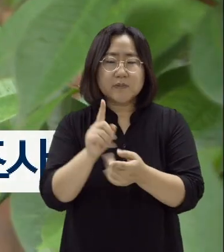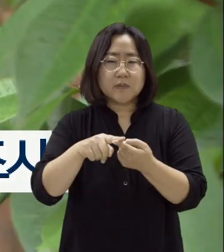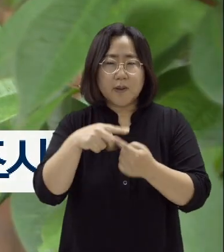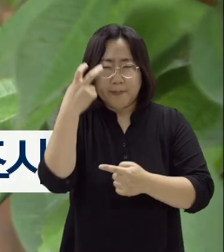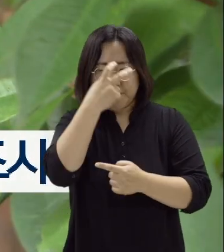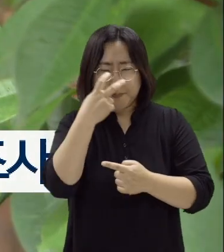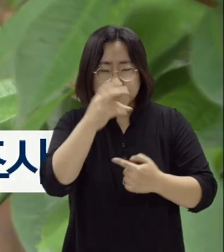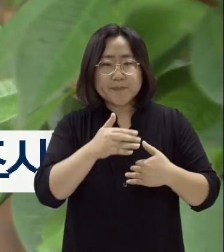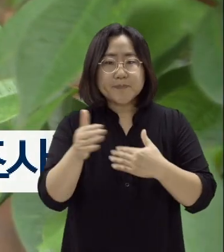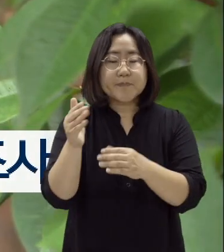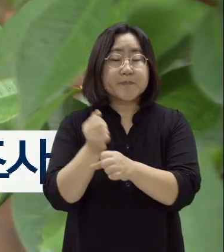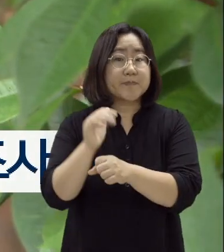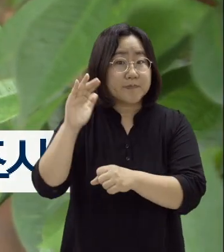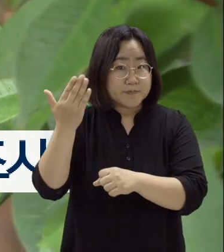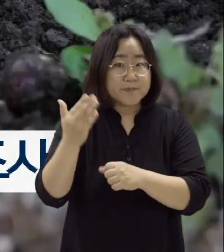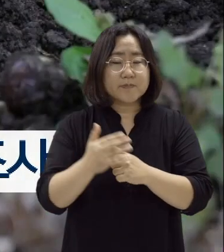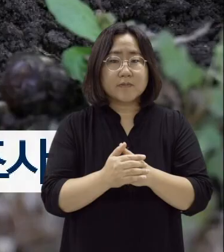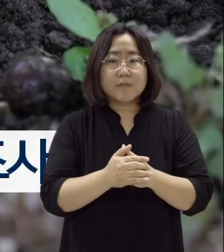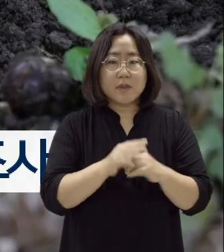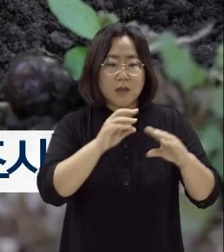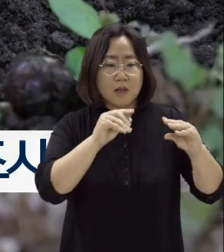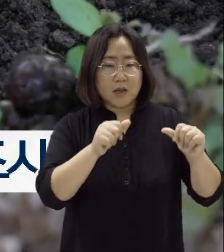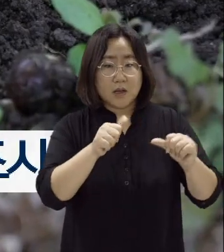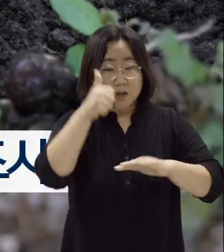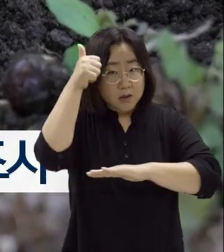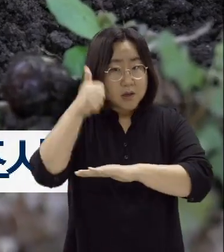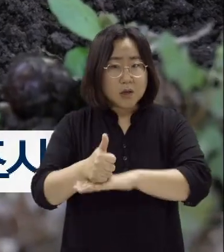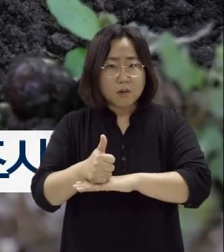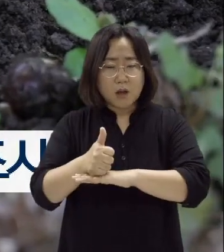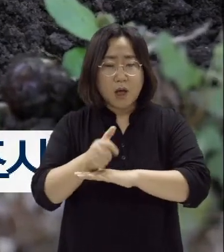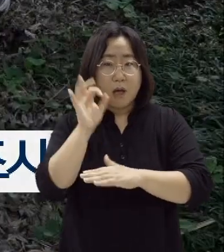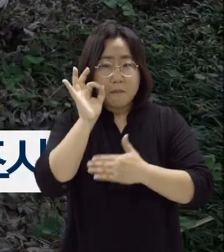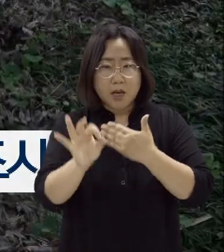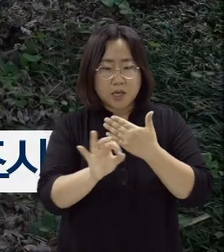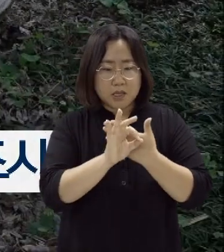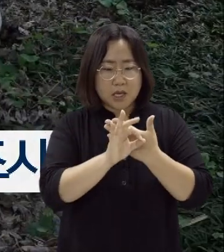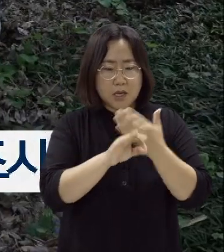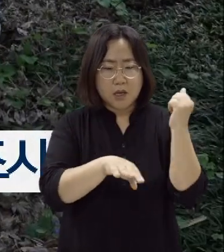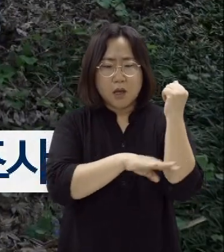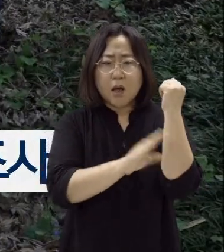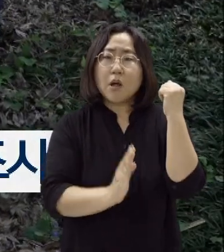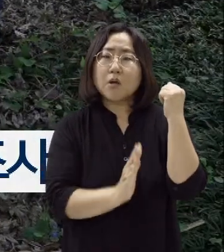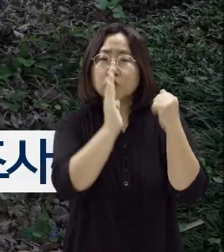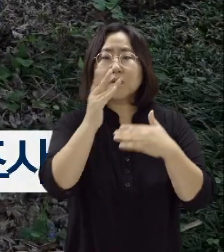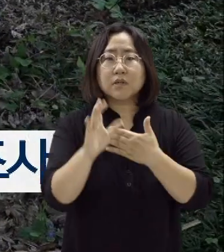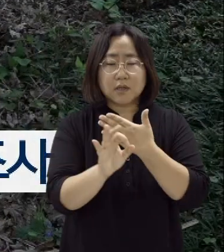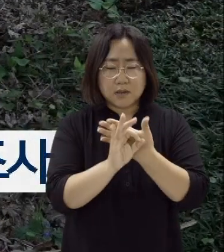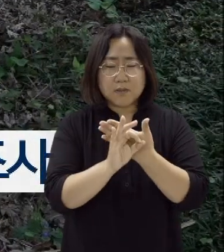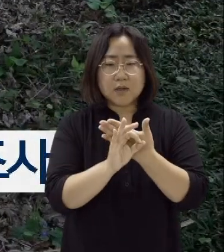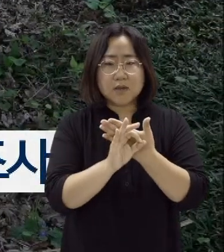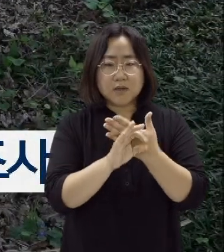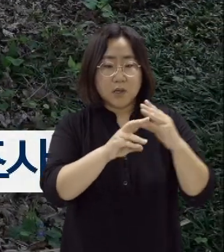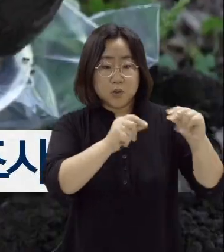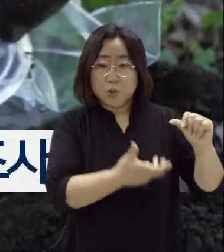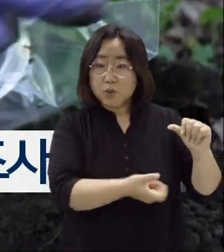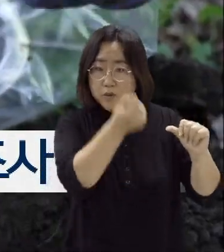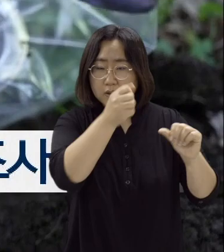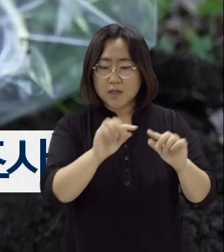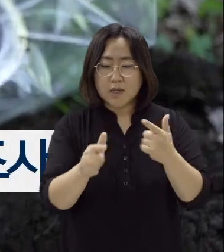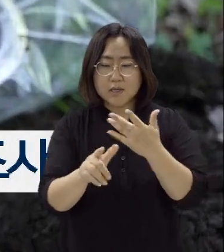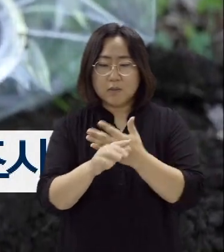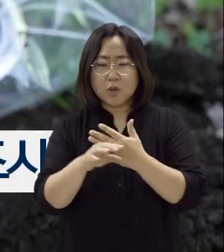검사를 진행하는데요. 토양오염 실태조사 결과가 오염도 우려기준을 초과할 경우 토지